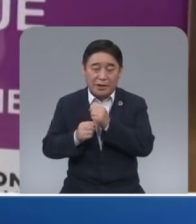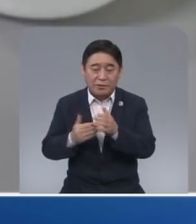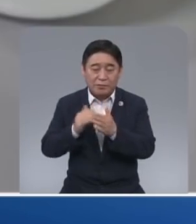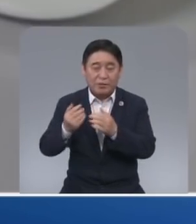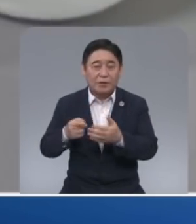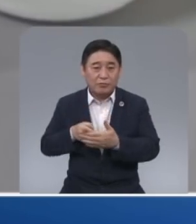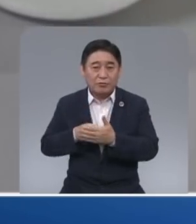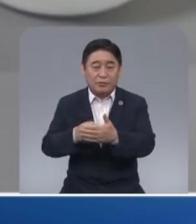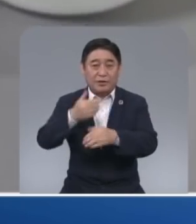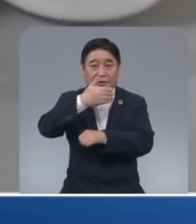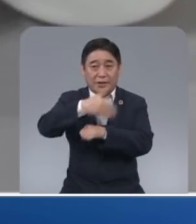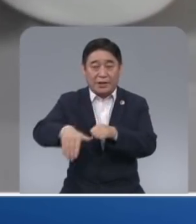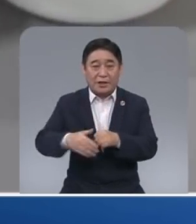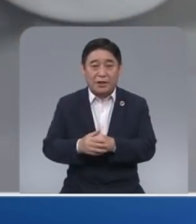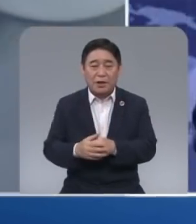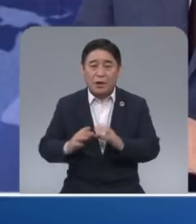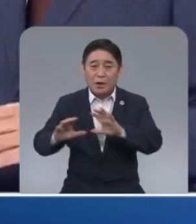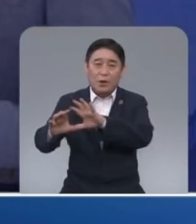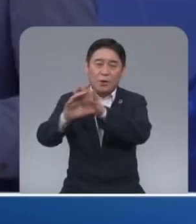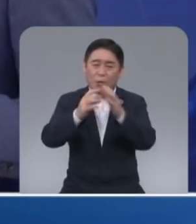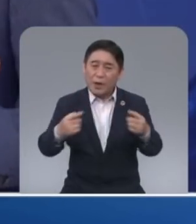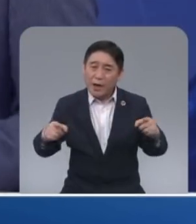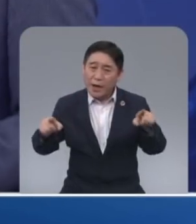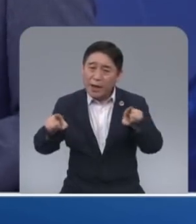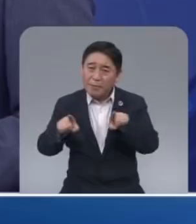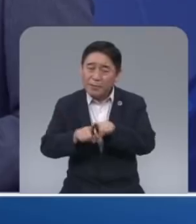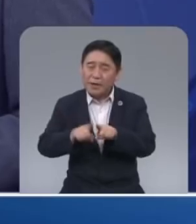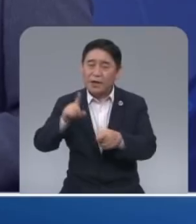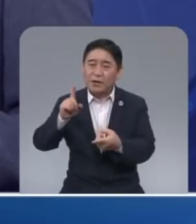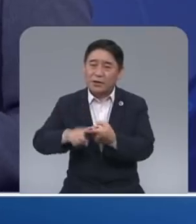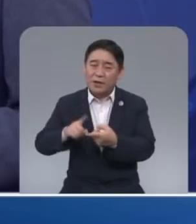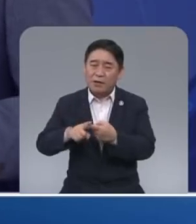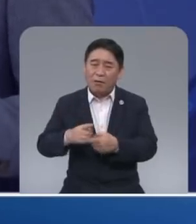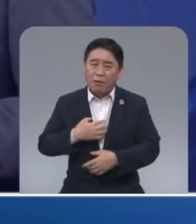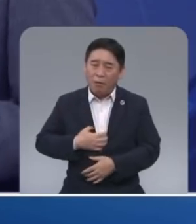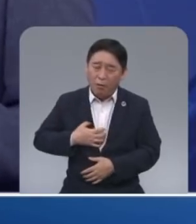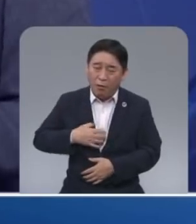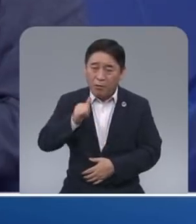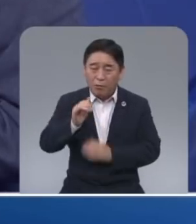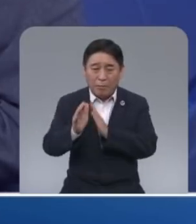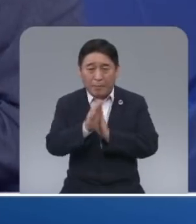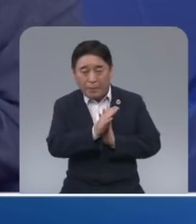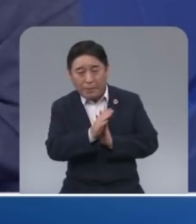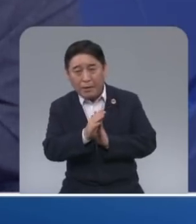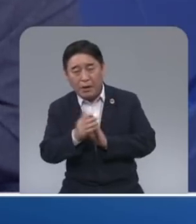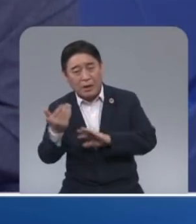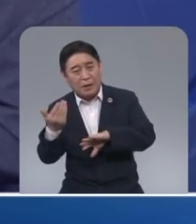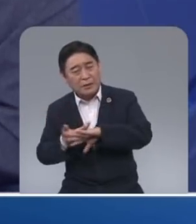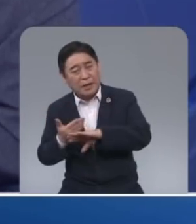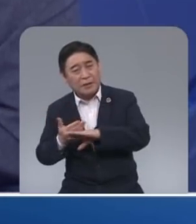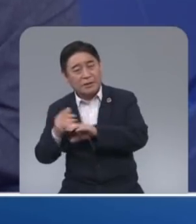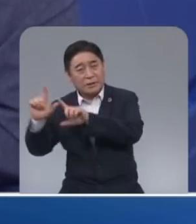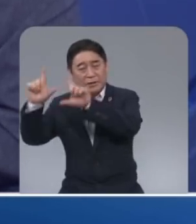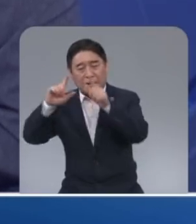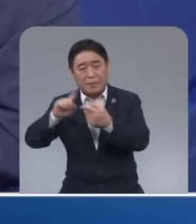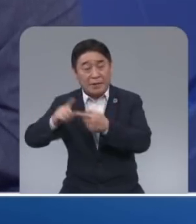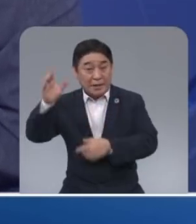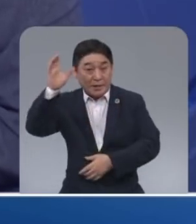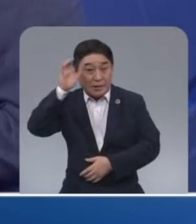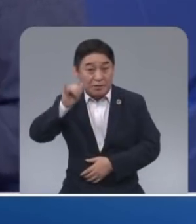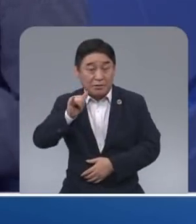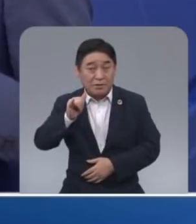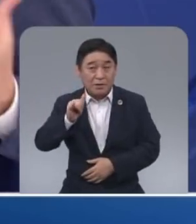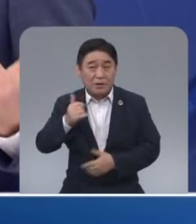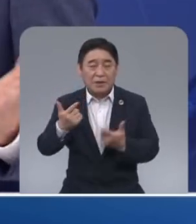할 예정입니다. 자, 이 위드 코로나에 대해서 우려도 있고 또 한편으로는 지금과 또 다른 부분에 대한 어느 정도 이제 기대도 있을 것